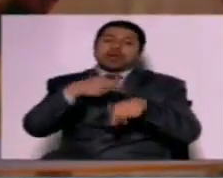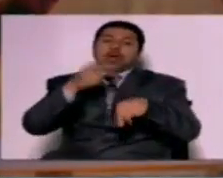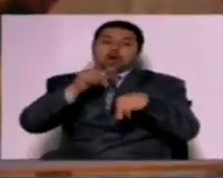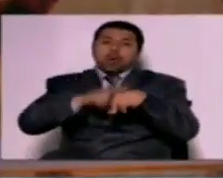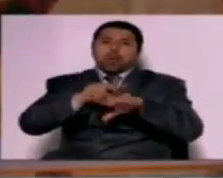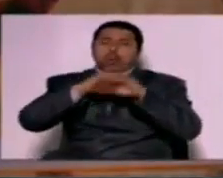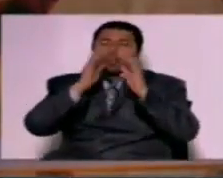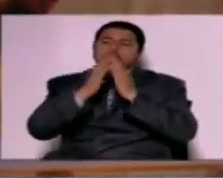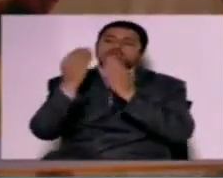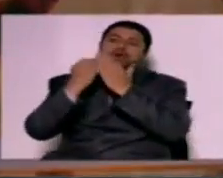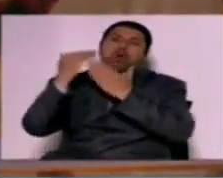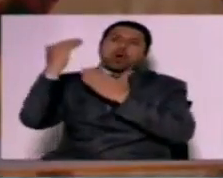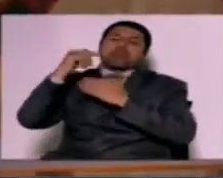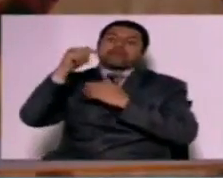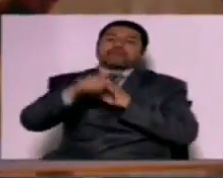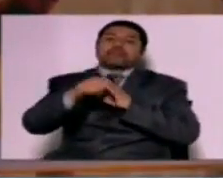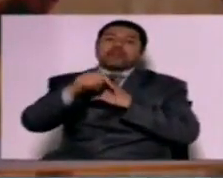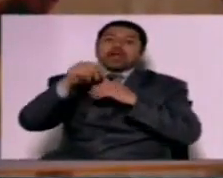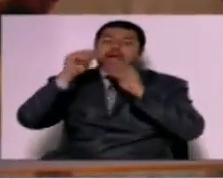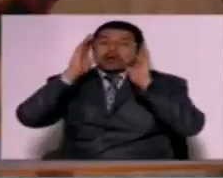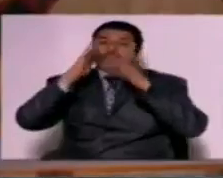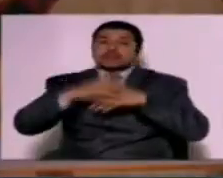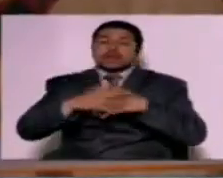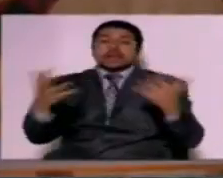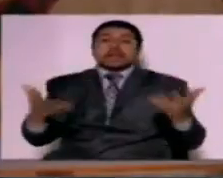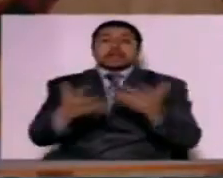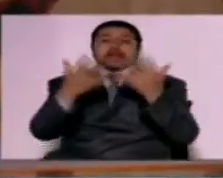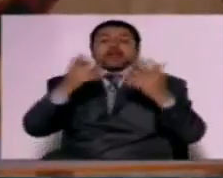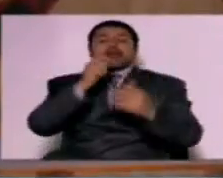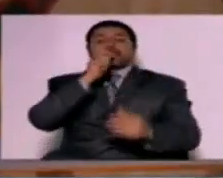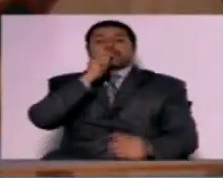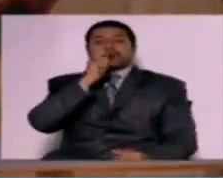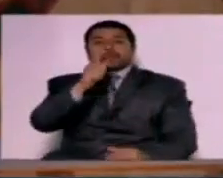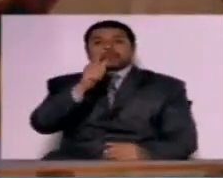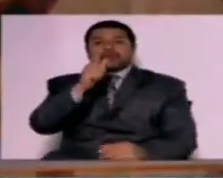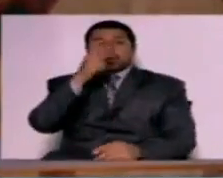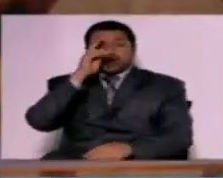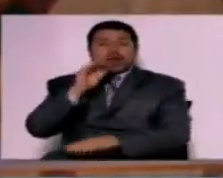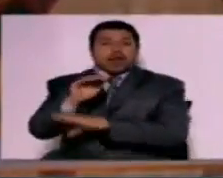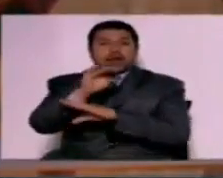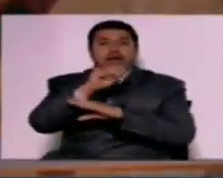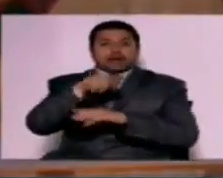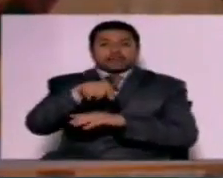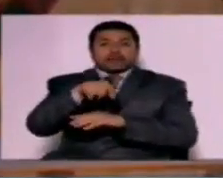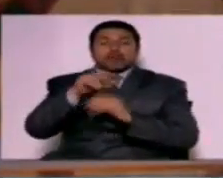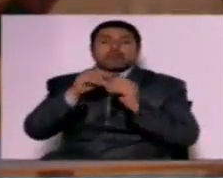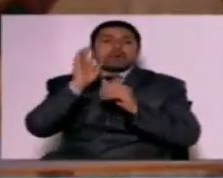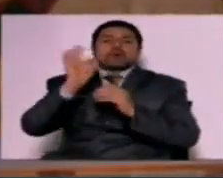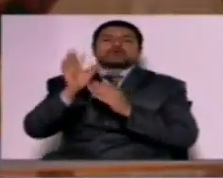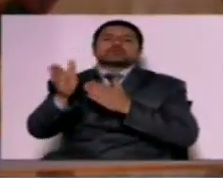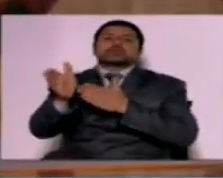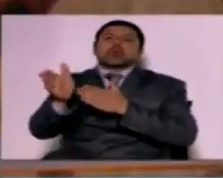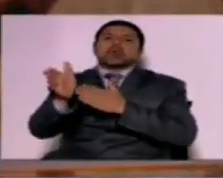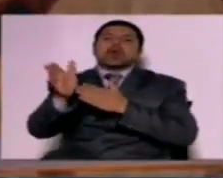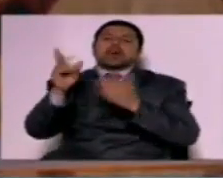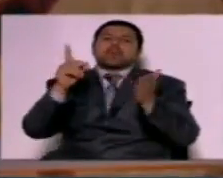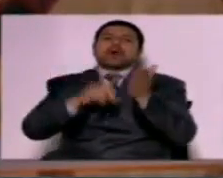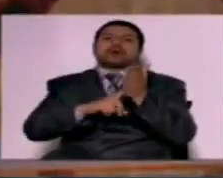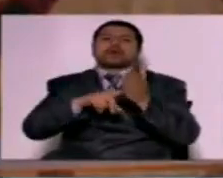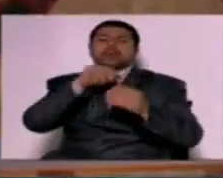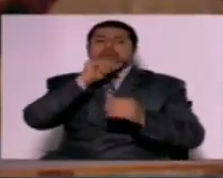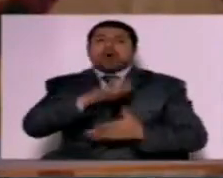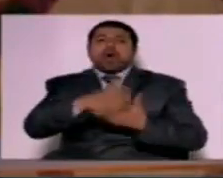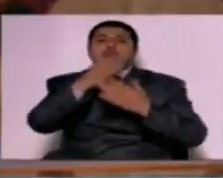ويثاب فاعلها. أما صلاة عيدين، عيد الفطر وعيد الأضحى، بنسميها سنة مؤكدة، يعني سيدنا النبي